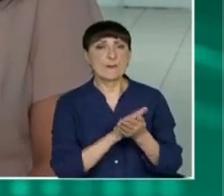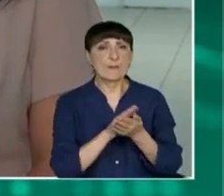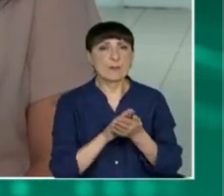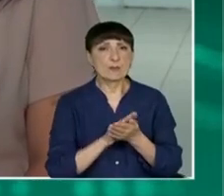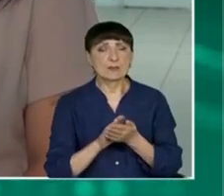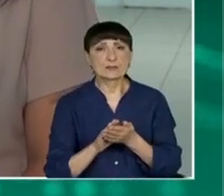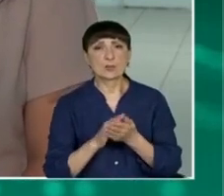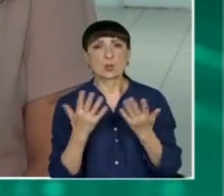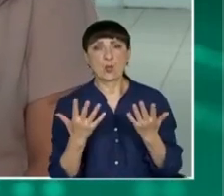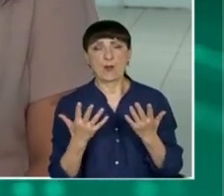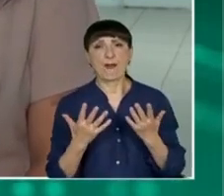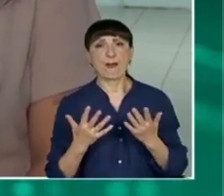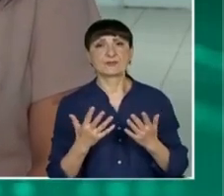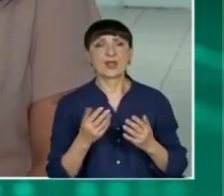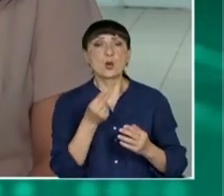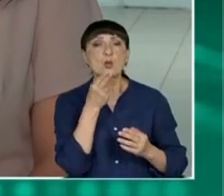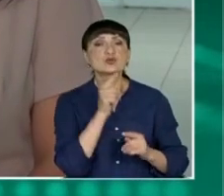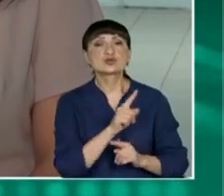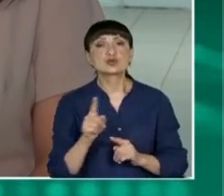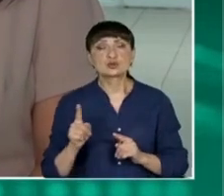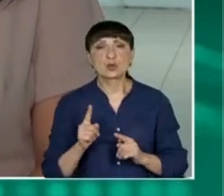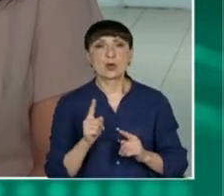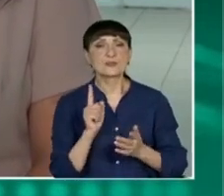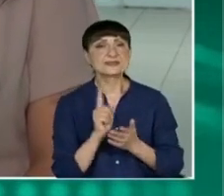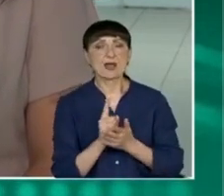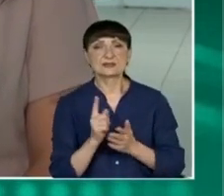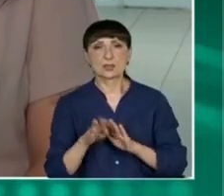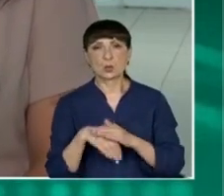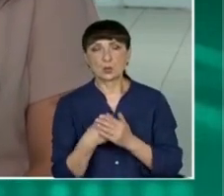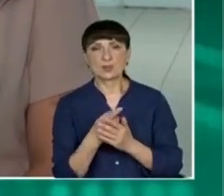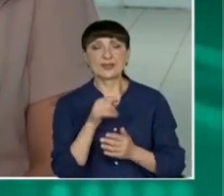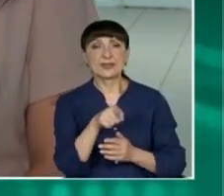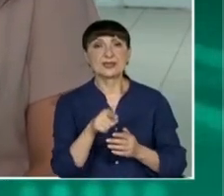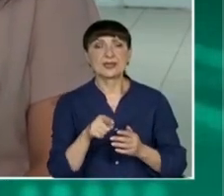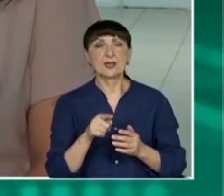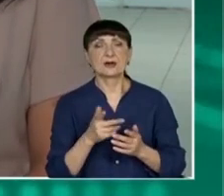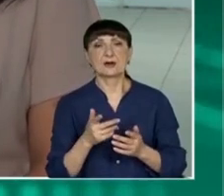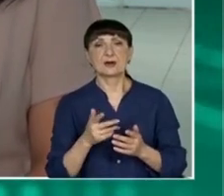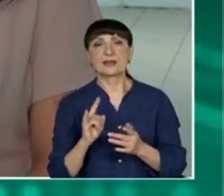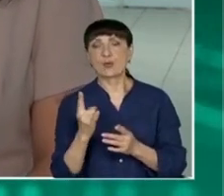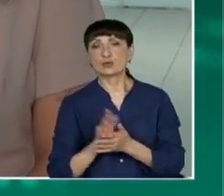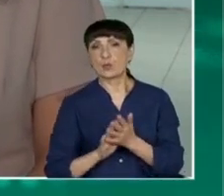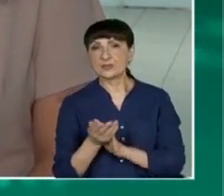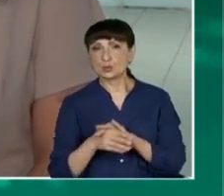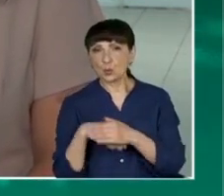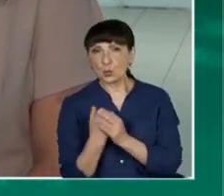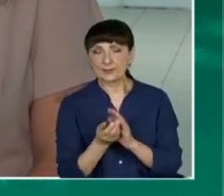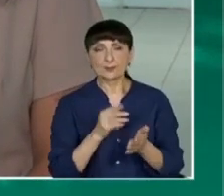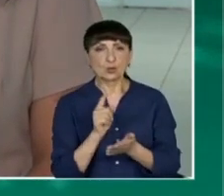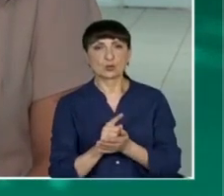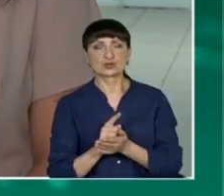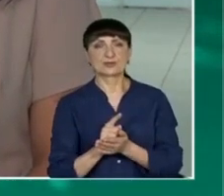правила мытья рук перед употреблением еды, хорошенько мыть руки ребенку,